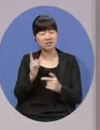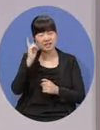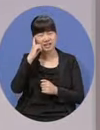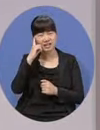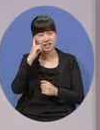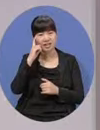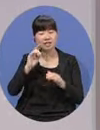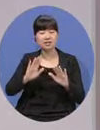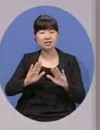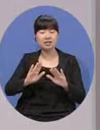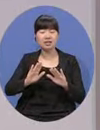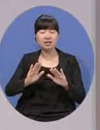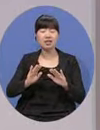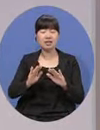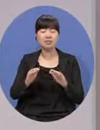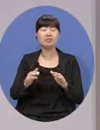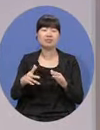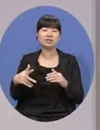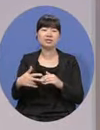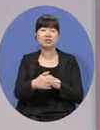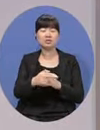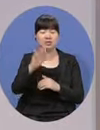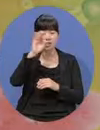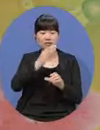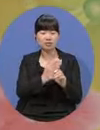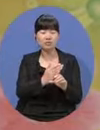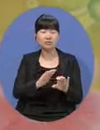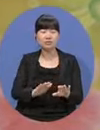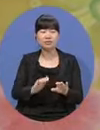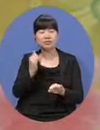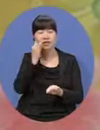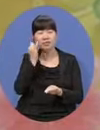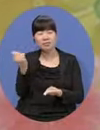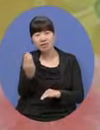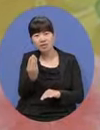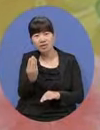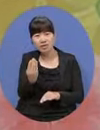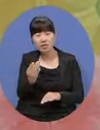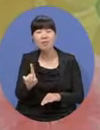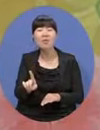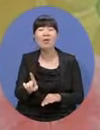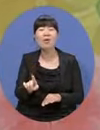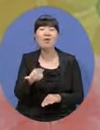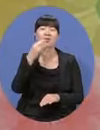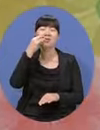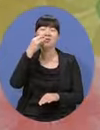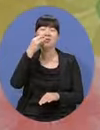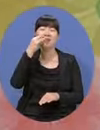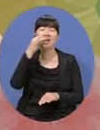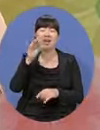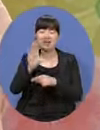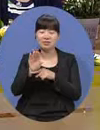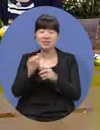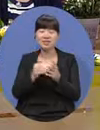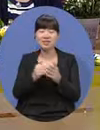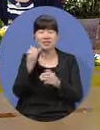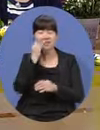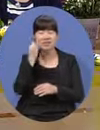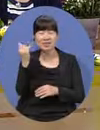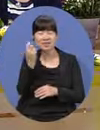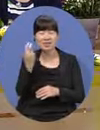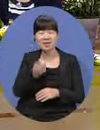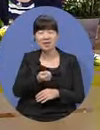생각을 하면 이제 다시 찾아보는 편이에요 어 어머님 그 전화번호가 어떻게 되시는지 저 궁금했어요 방송 끝나고 나서 전화번호를 다